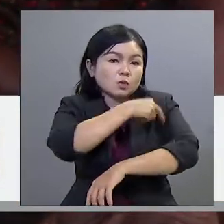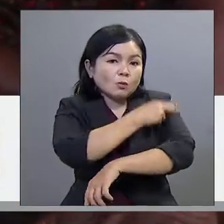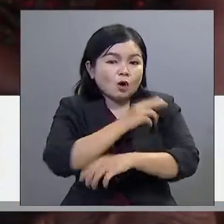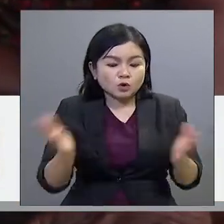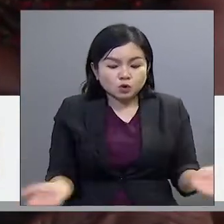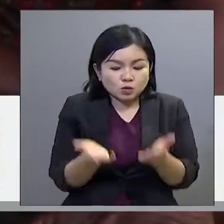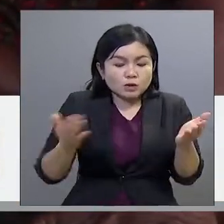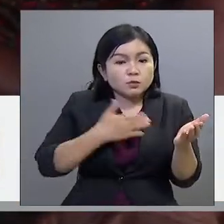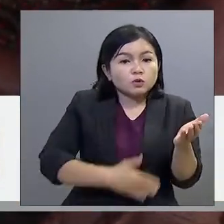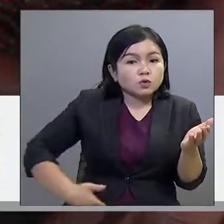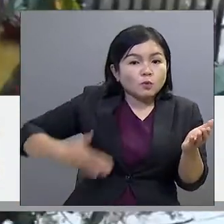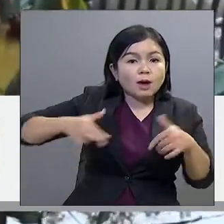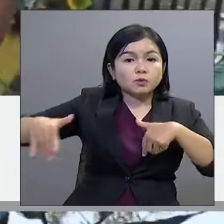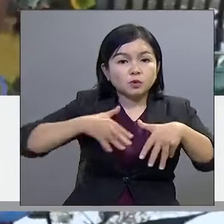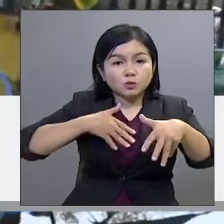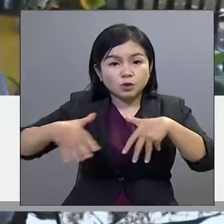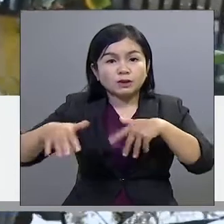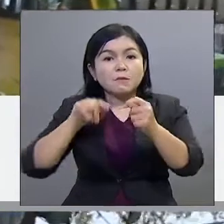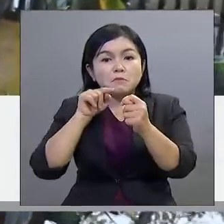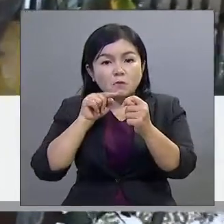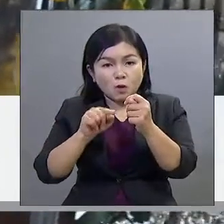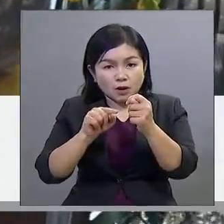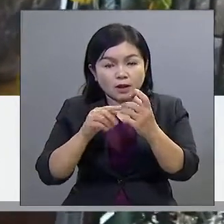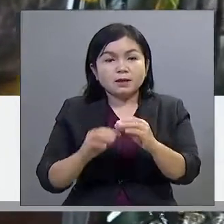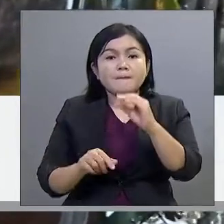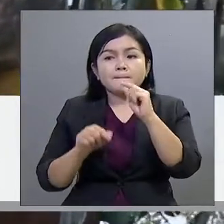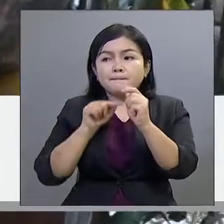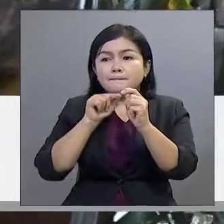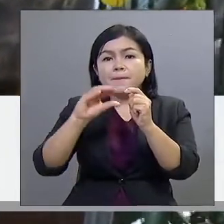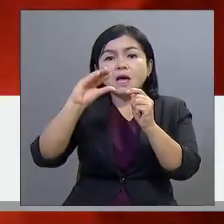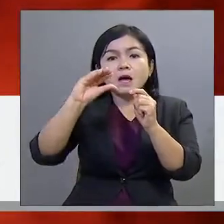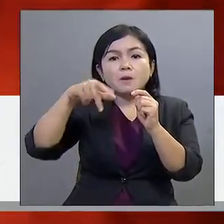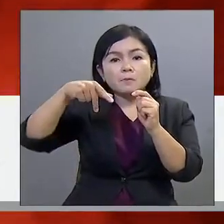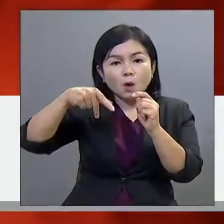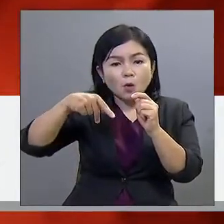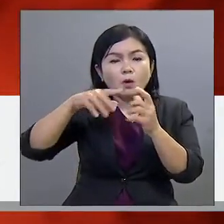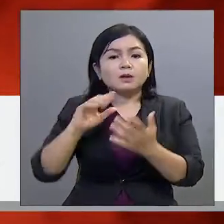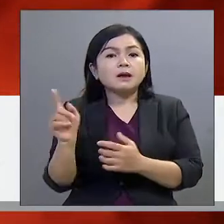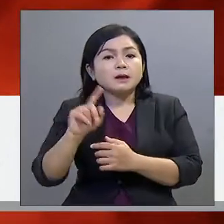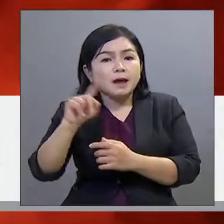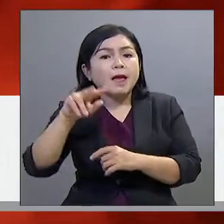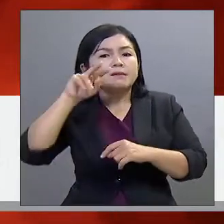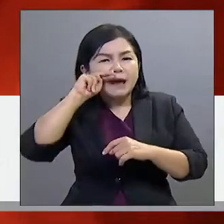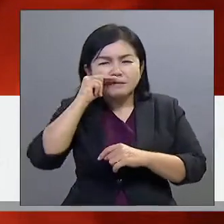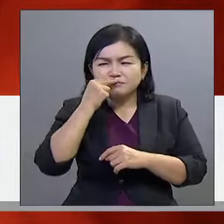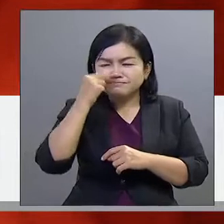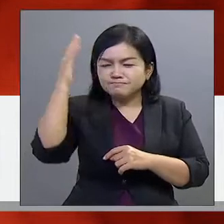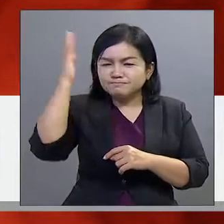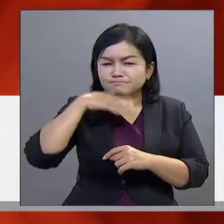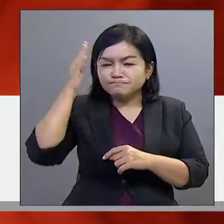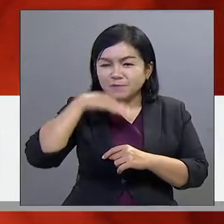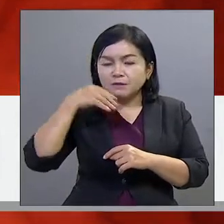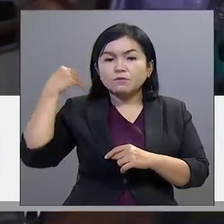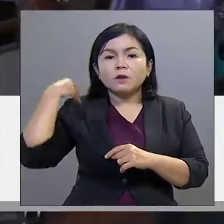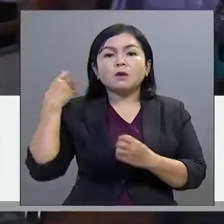ประจำตำบลไผ่ท่าโพธิ์อำเภอโพธิ์ประทับช้างก็พบว่าพื้นที่น้ำนั้นเริ่มเน่าเสียส่งกลิ่นเหม็น